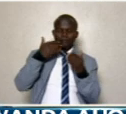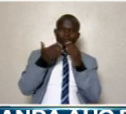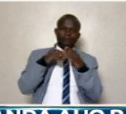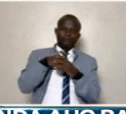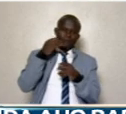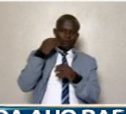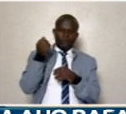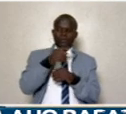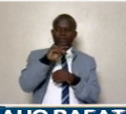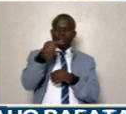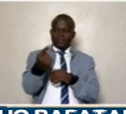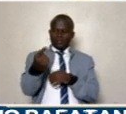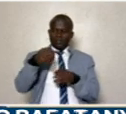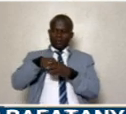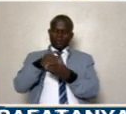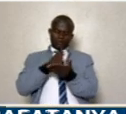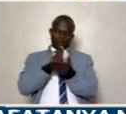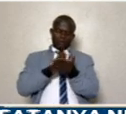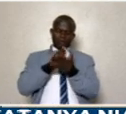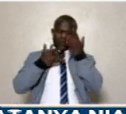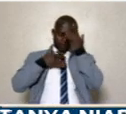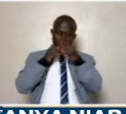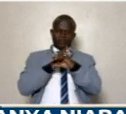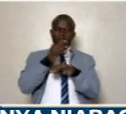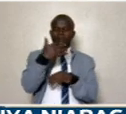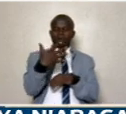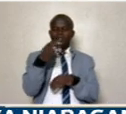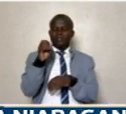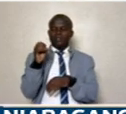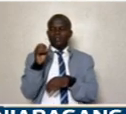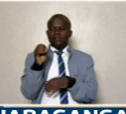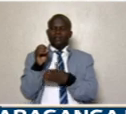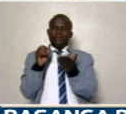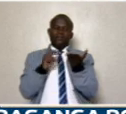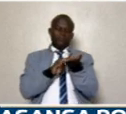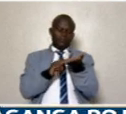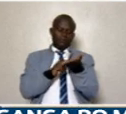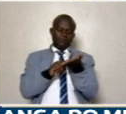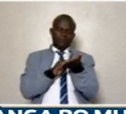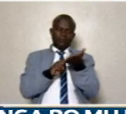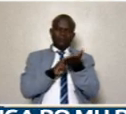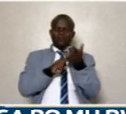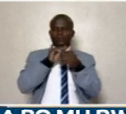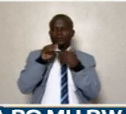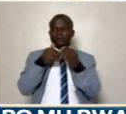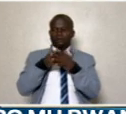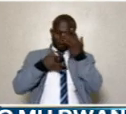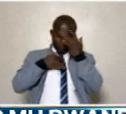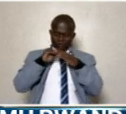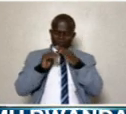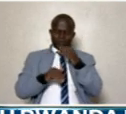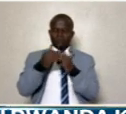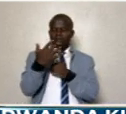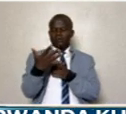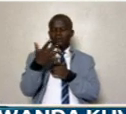kwezi mu gihe tubaga abarwayi barenga 500 zigakoresha ku barwayi bari munsi ya